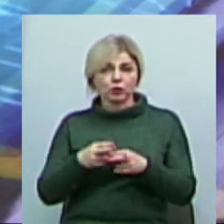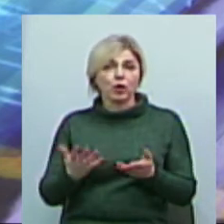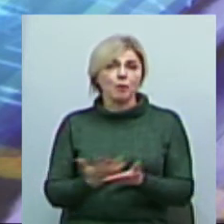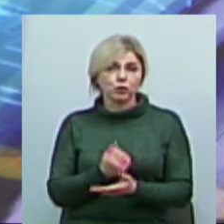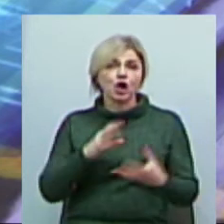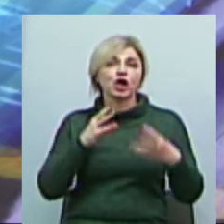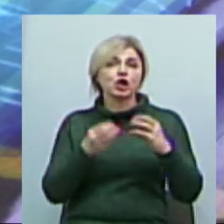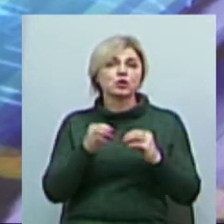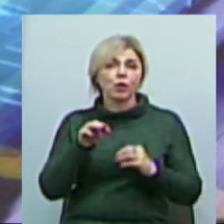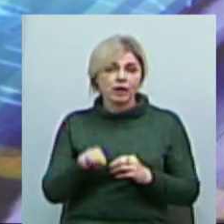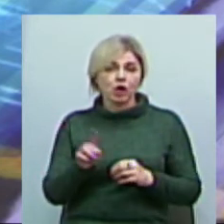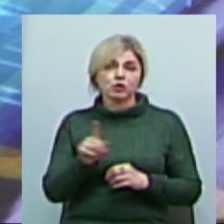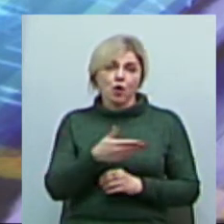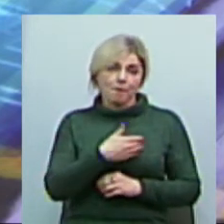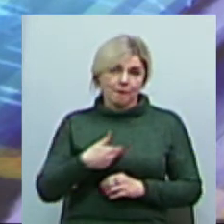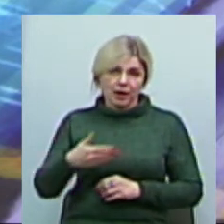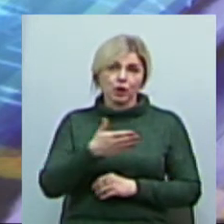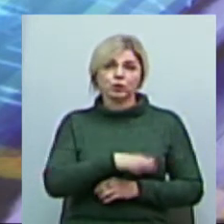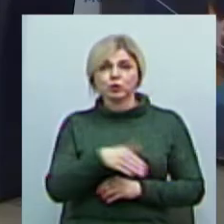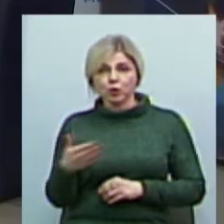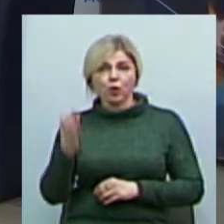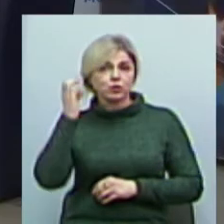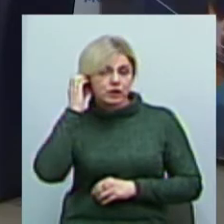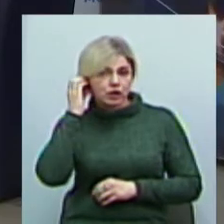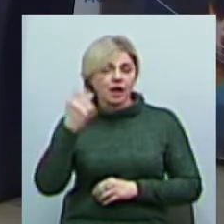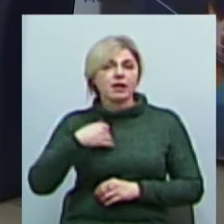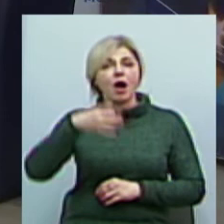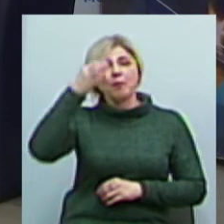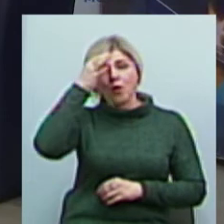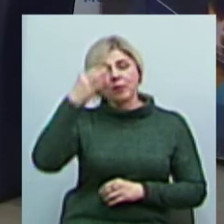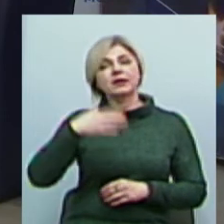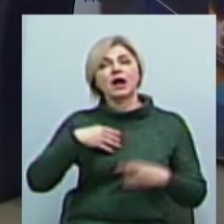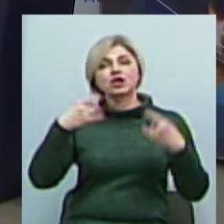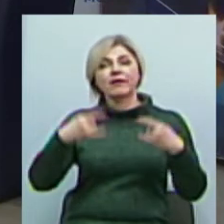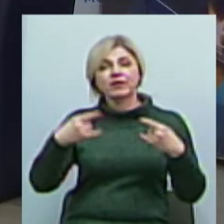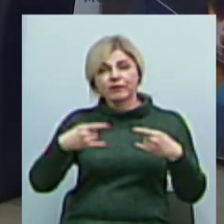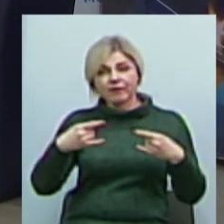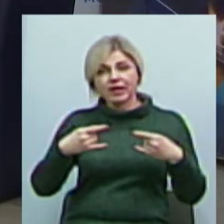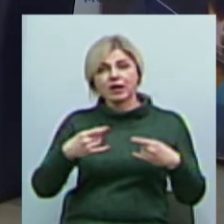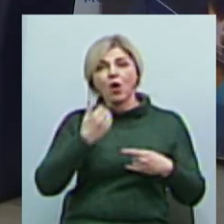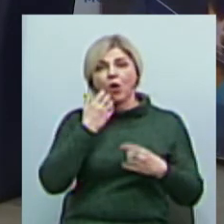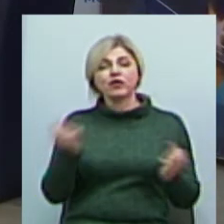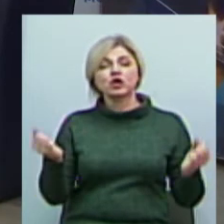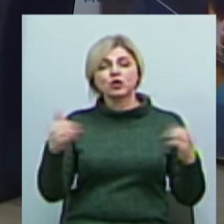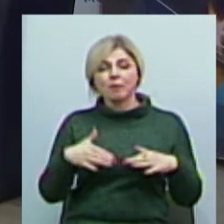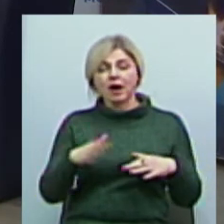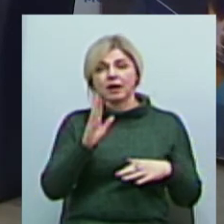друг друга услышали. Вот я помню последний наш эфир «Звито на живо», когда собрались в